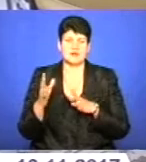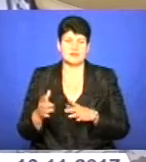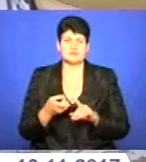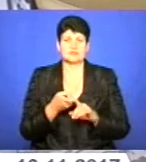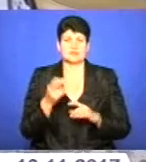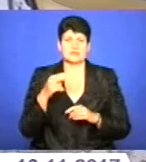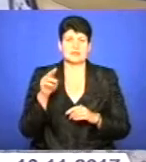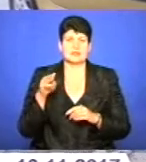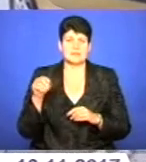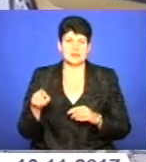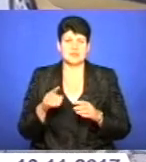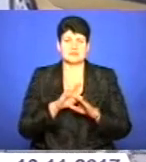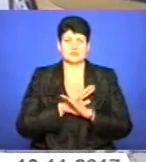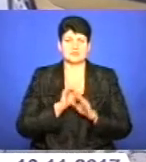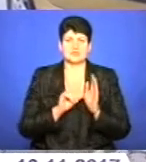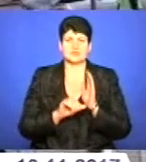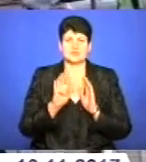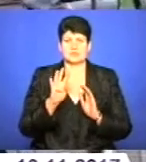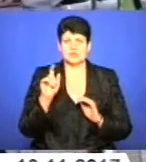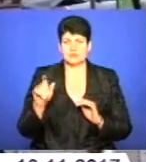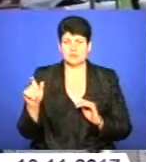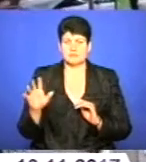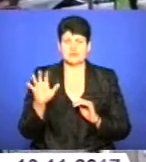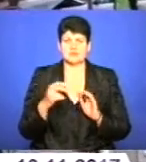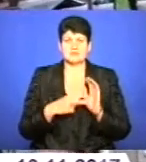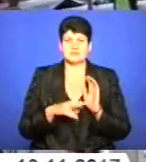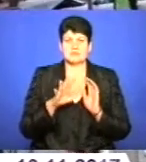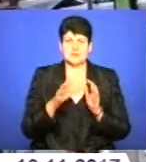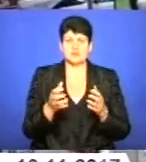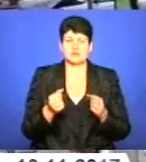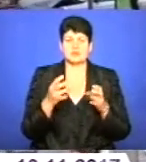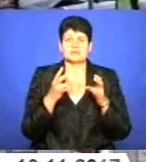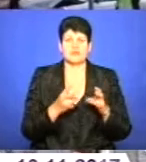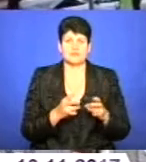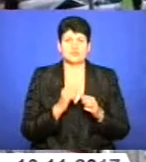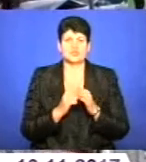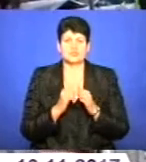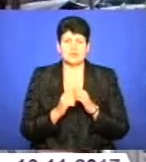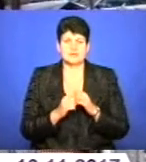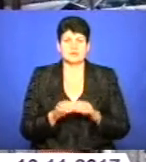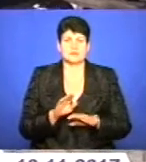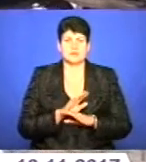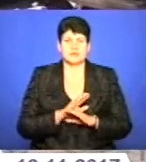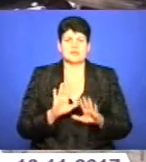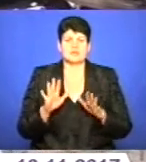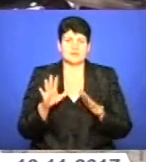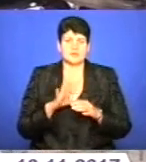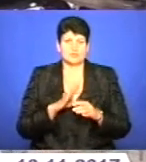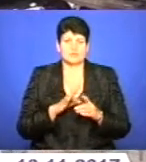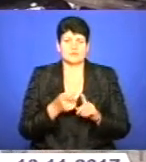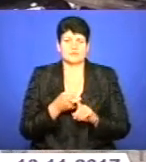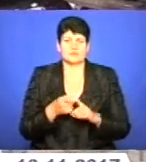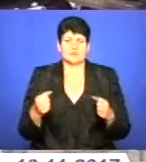ДТП загинуло 64 людини, 575 отримали травми. Найчастіше летальні випадки були в результаті